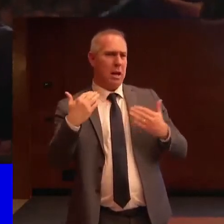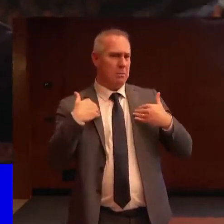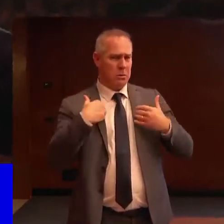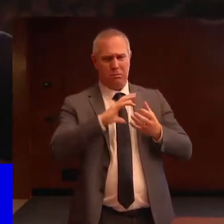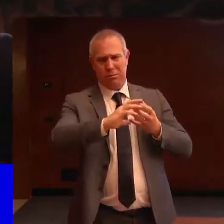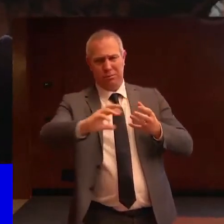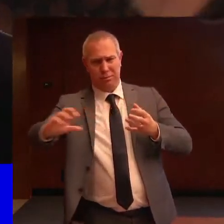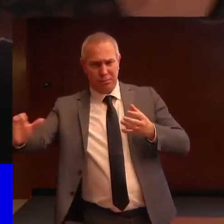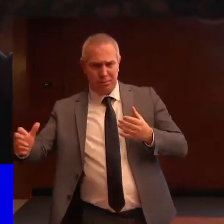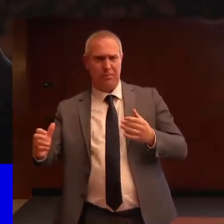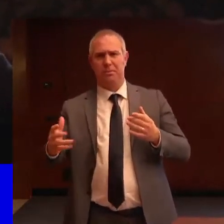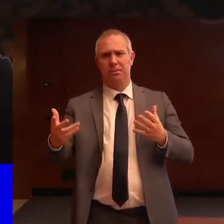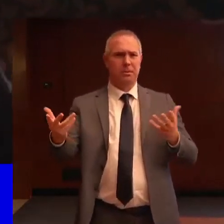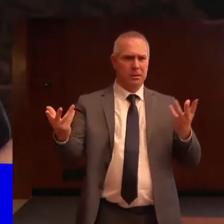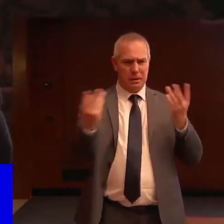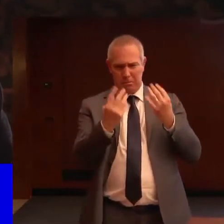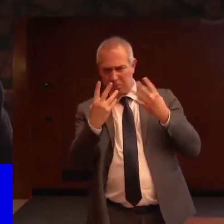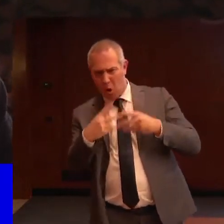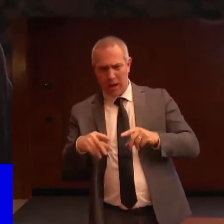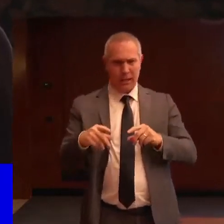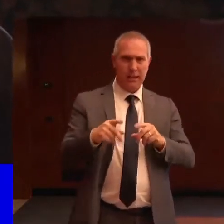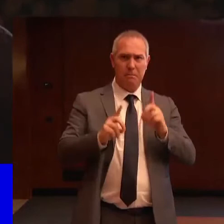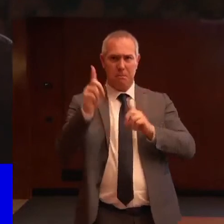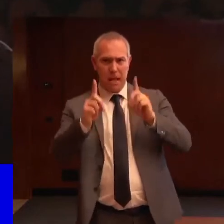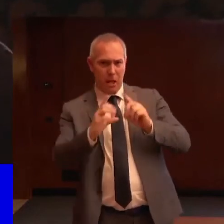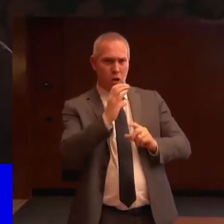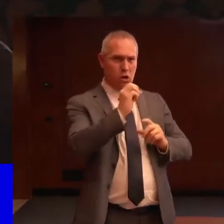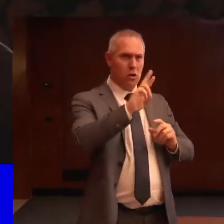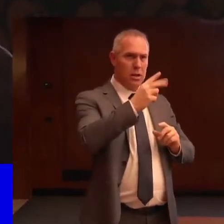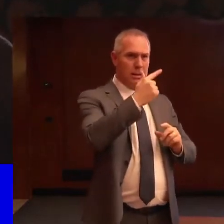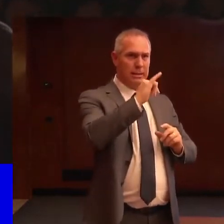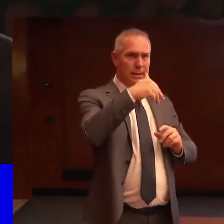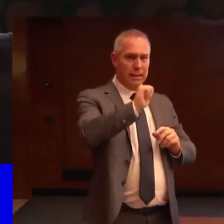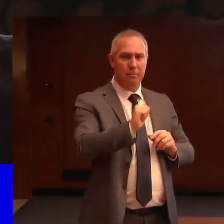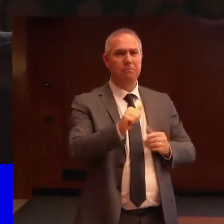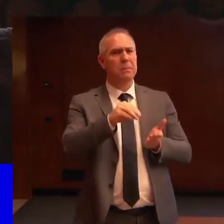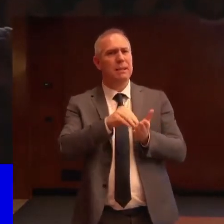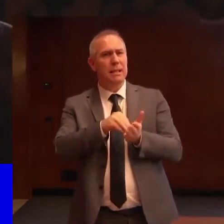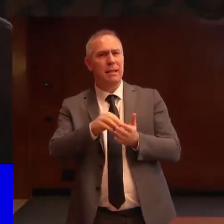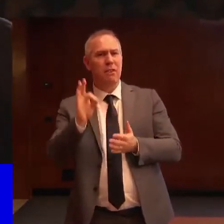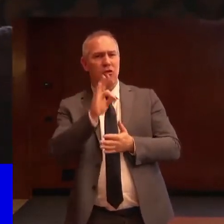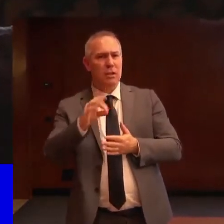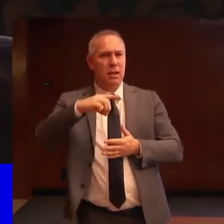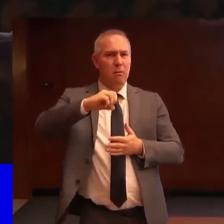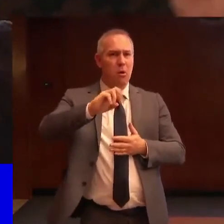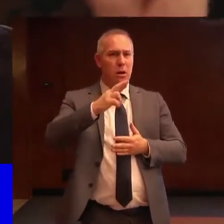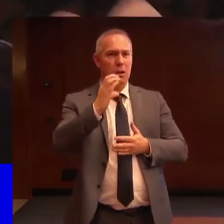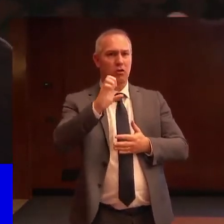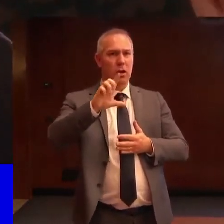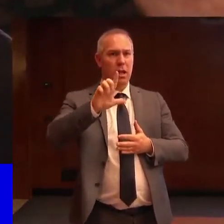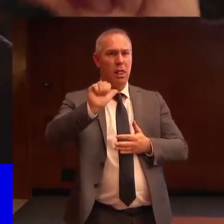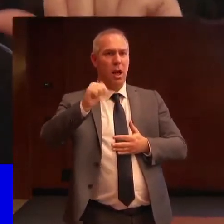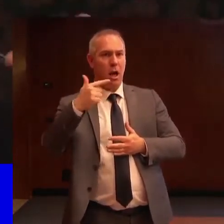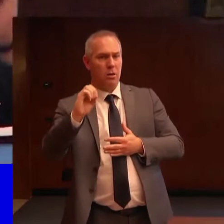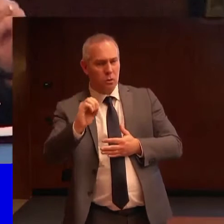un quadro della situazione Milano-Cortina. Era presente Francesca Porcellato, che è